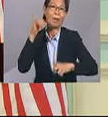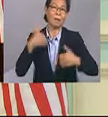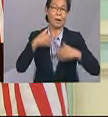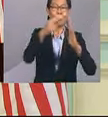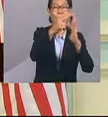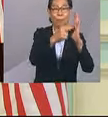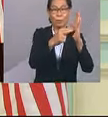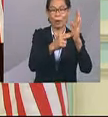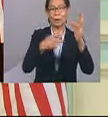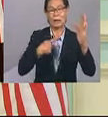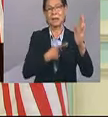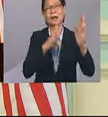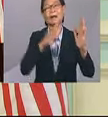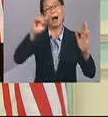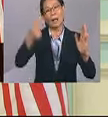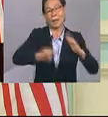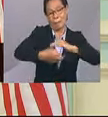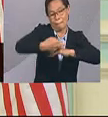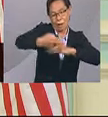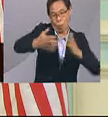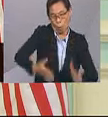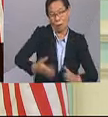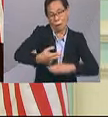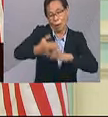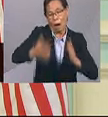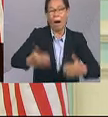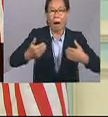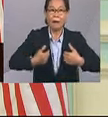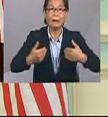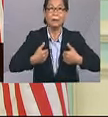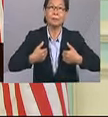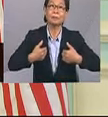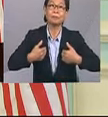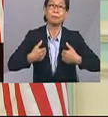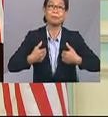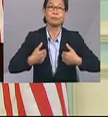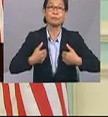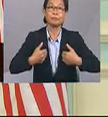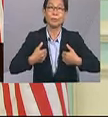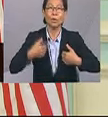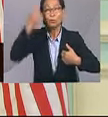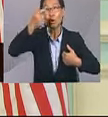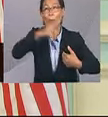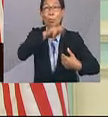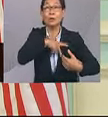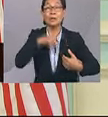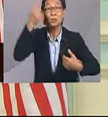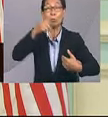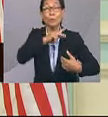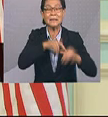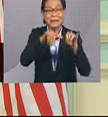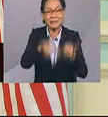peraturan kita kata hanya penyewa. Sebenarnya ada juga owner, tuan punya yang